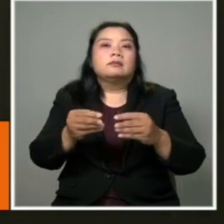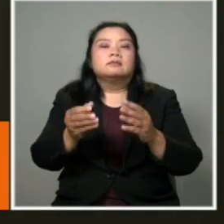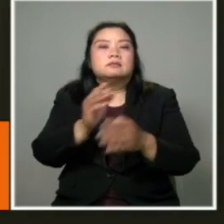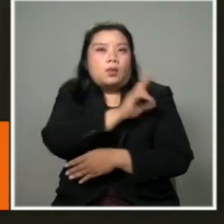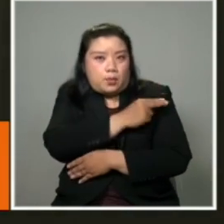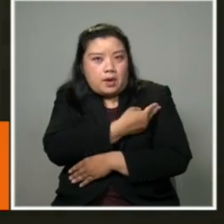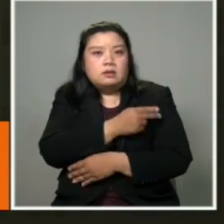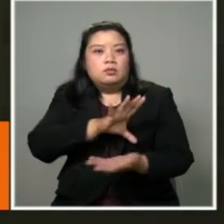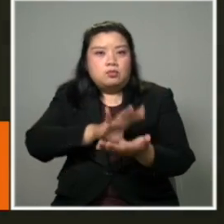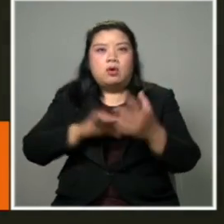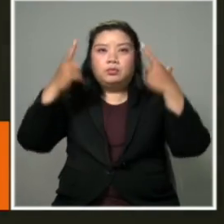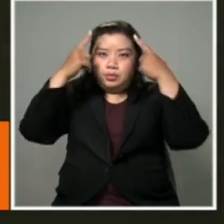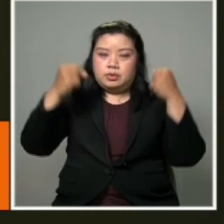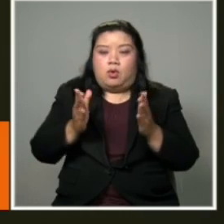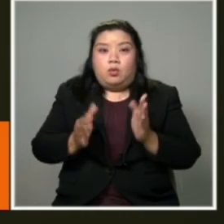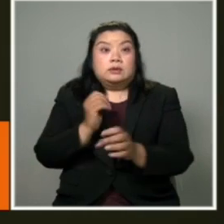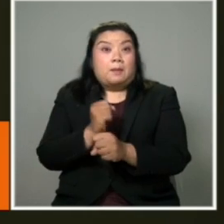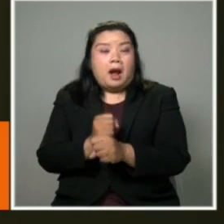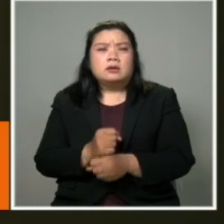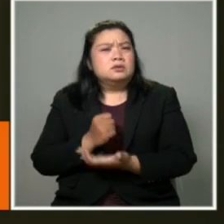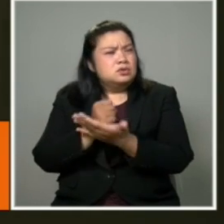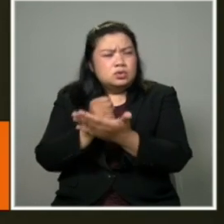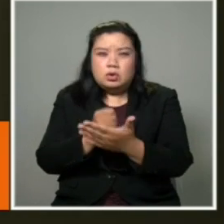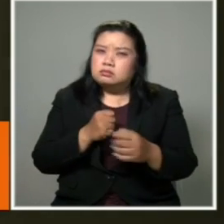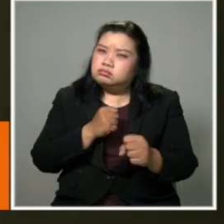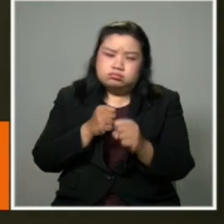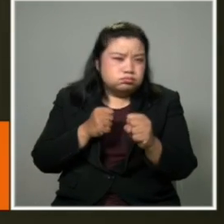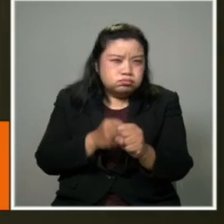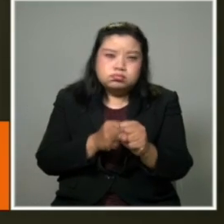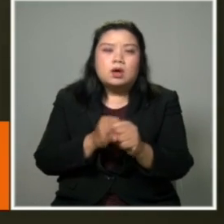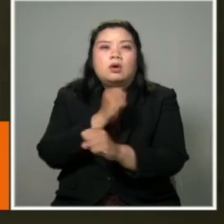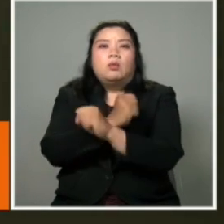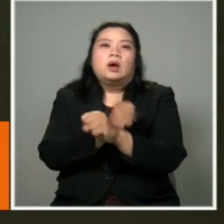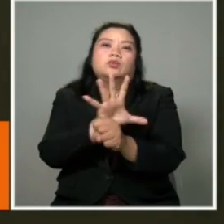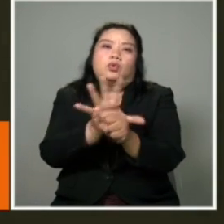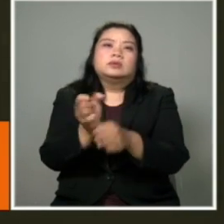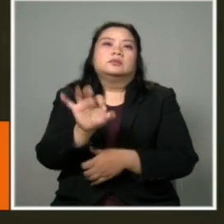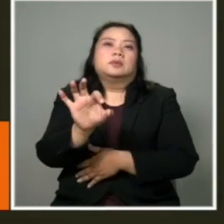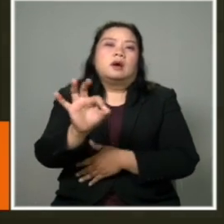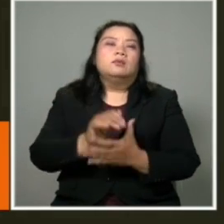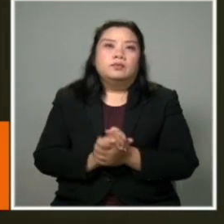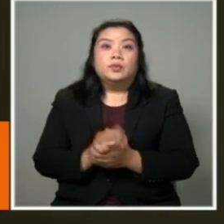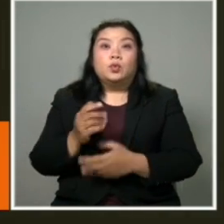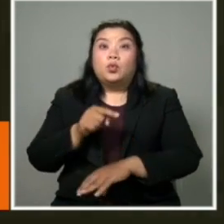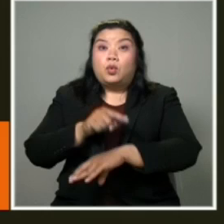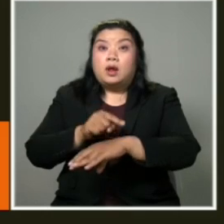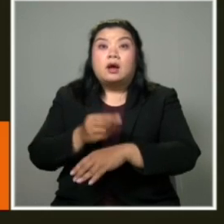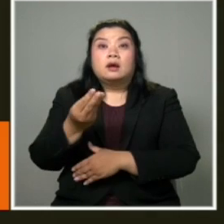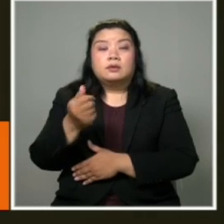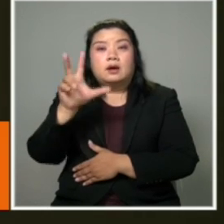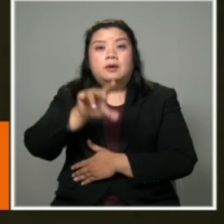าลเจ้าหน้าที่สาธารณสุขผู้ปฏิบัติงานเป็นด่านแรกในการต่อสู้กับโรคโควิด -19 โดยนัดหมายกันนะครับก็คือเวลา